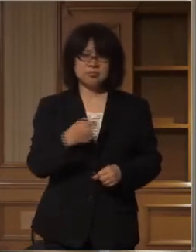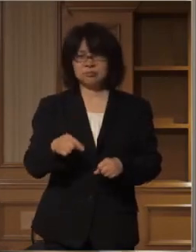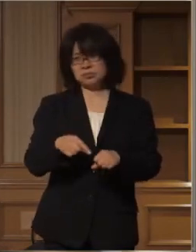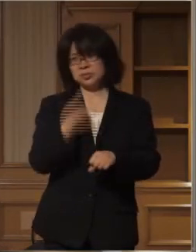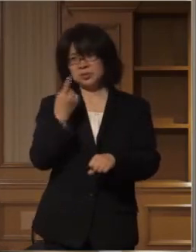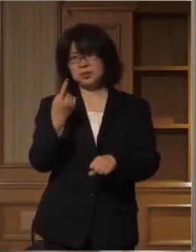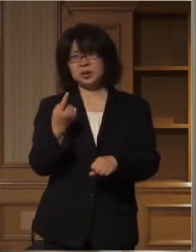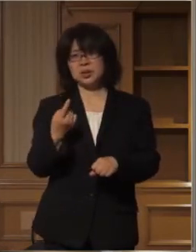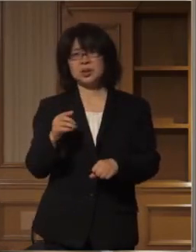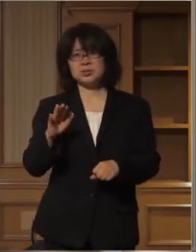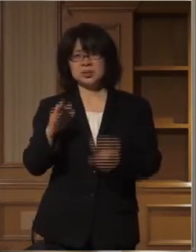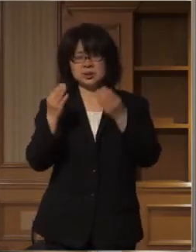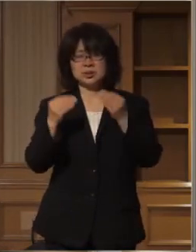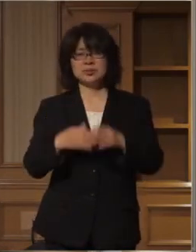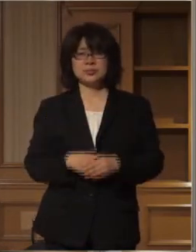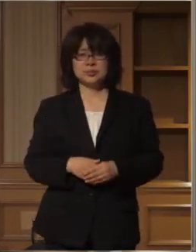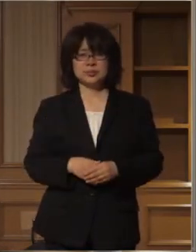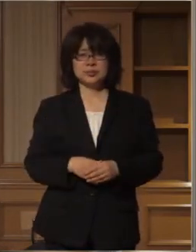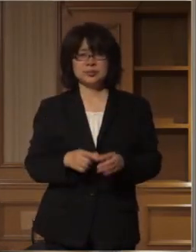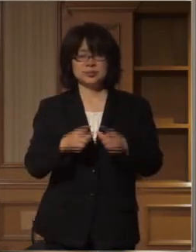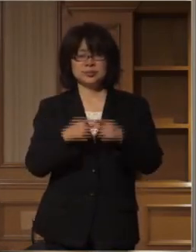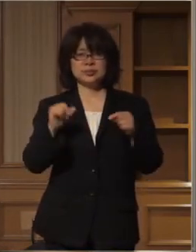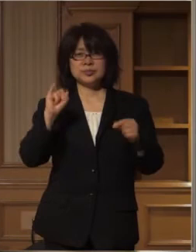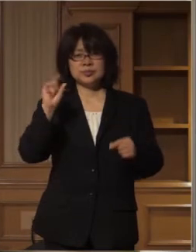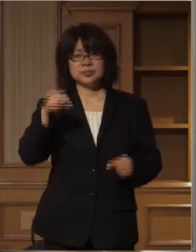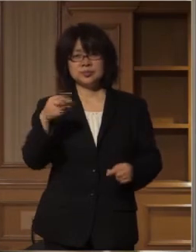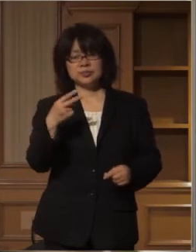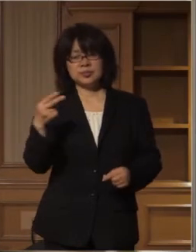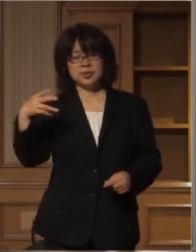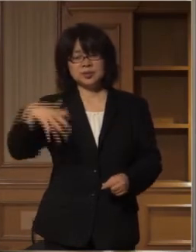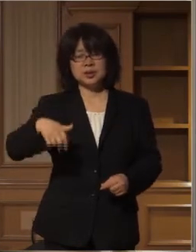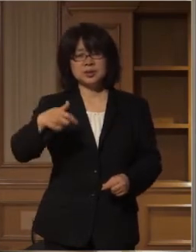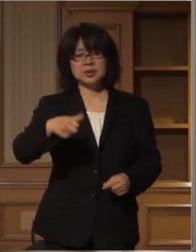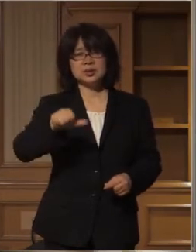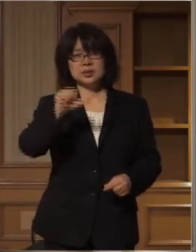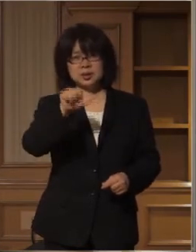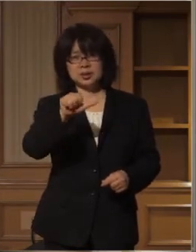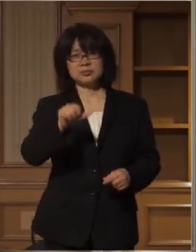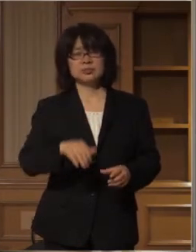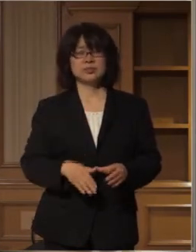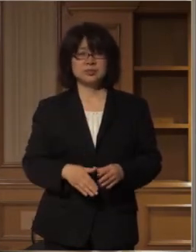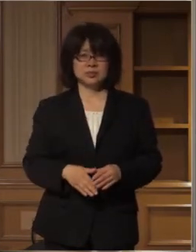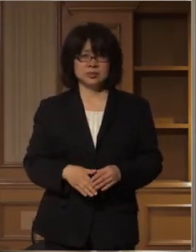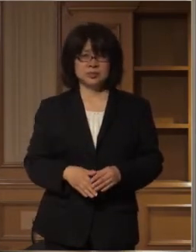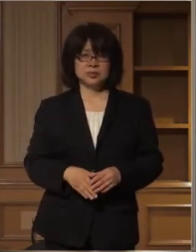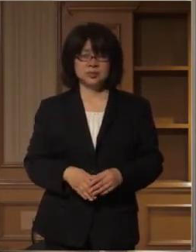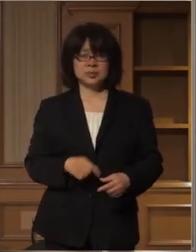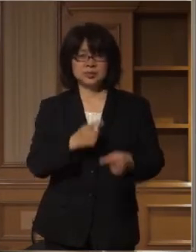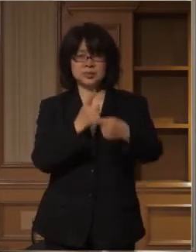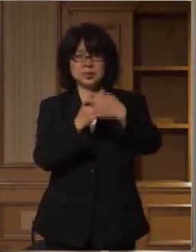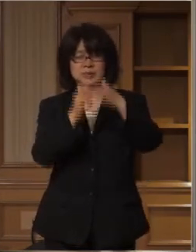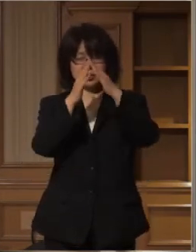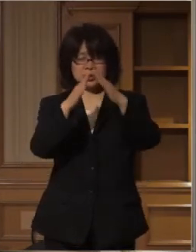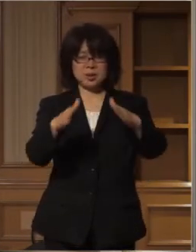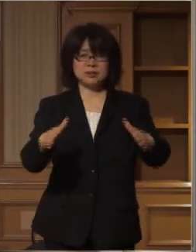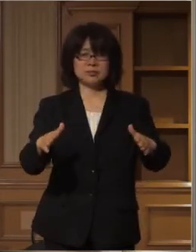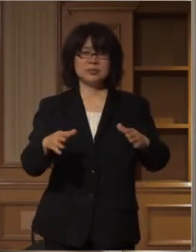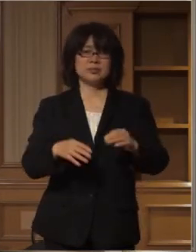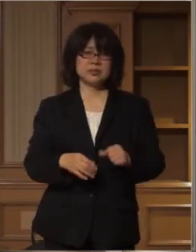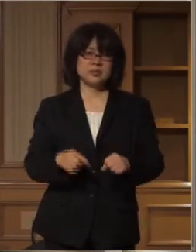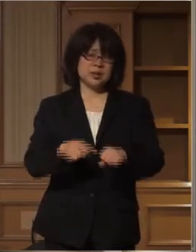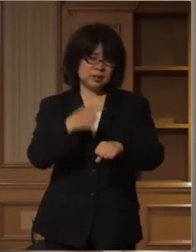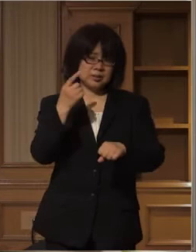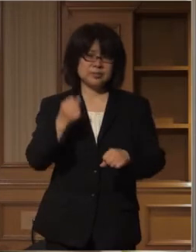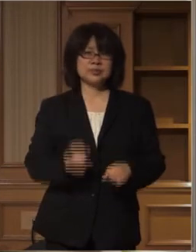のジャワ島の東の教会においてですね、特にイスラム教徒の問題があって、暴動が起きて、